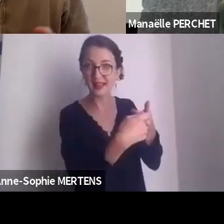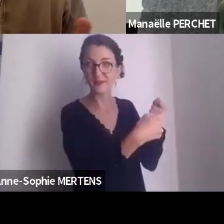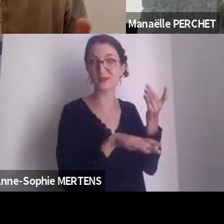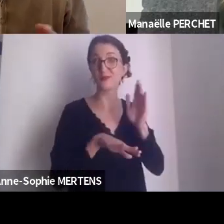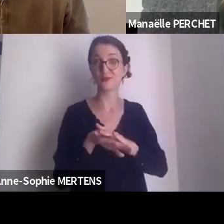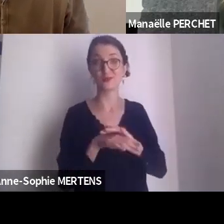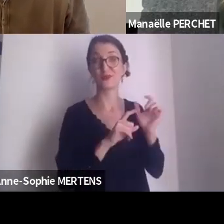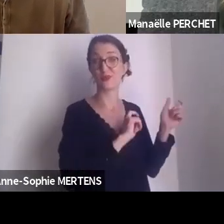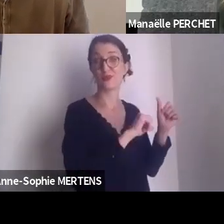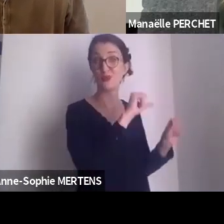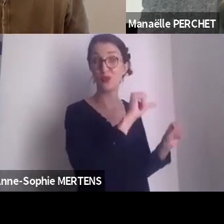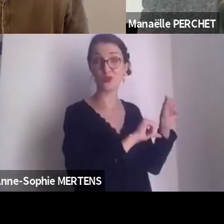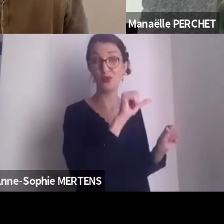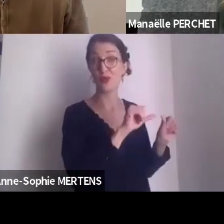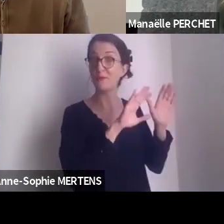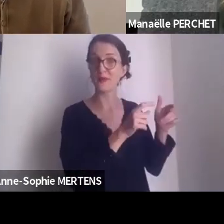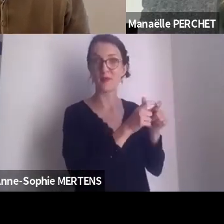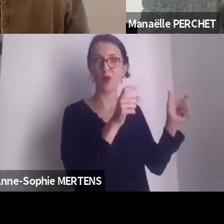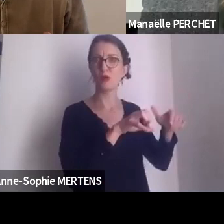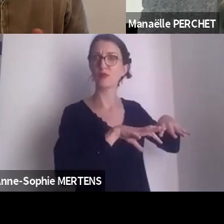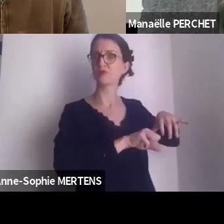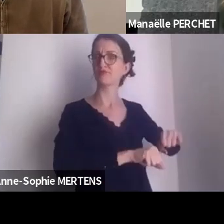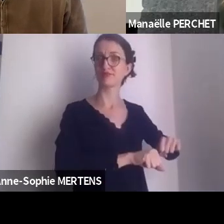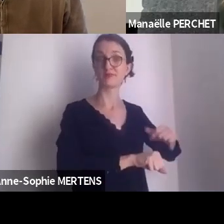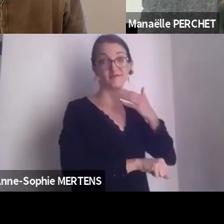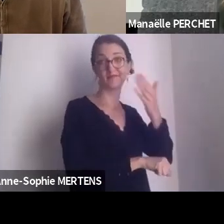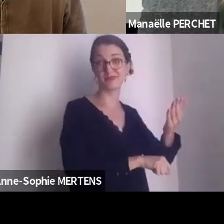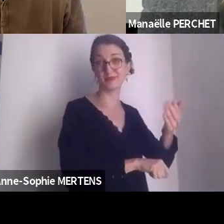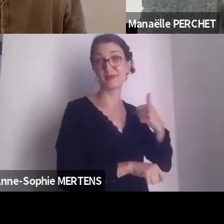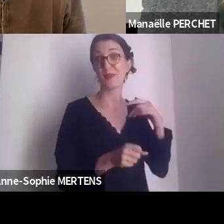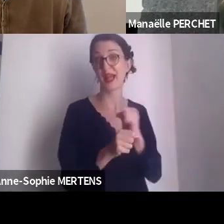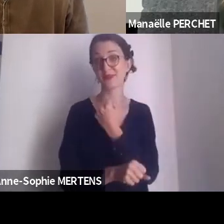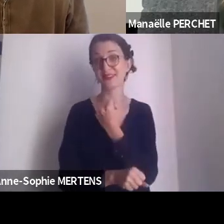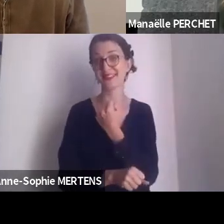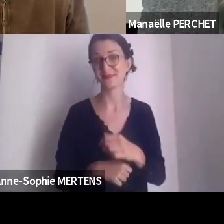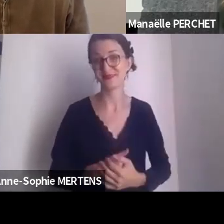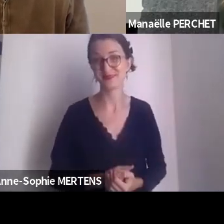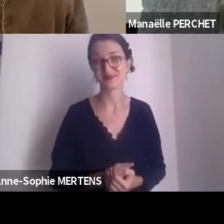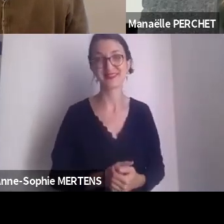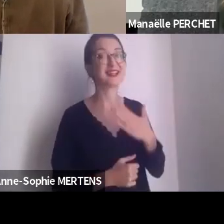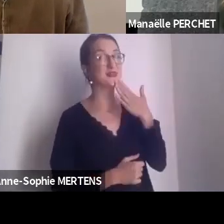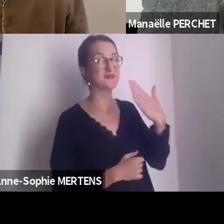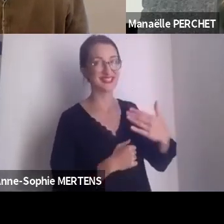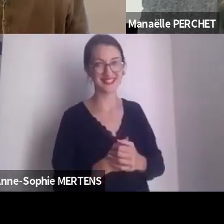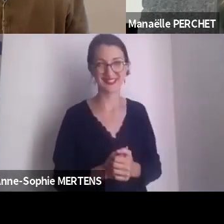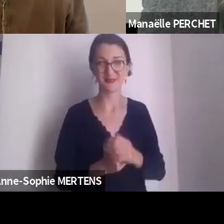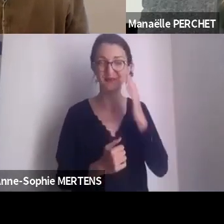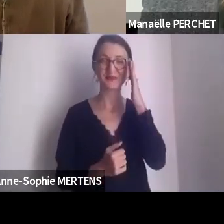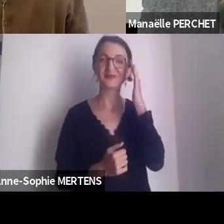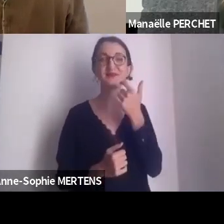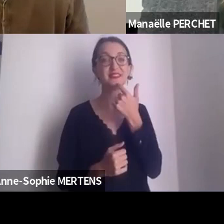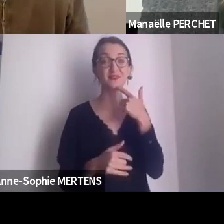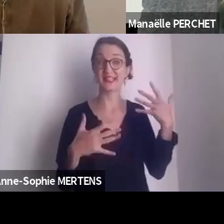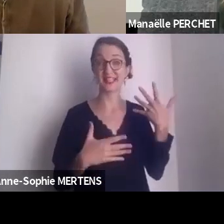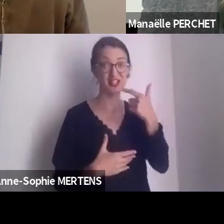entreprises 4-5 fois plus grosses que moi. Donc, voilà. Merci. Donc, déjà, agilité dans